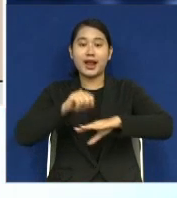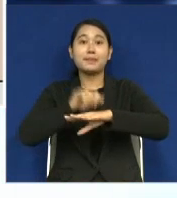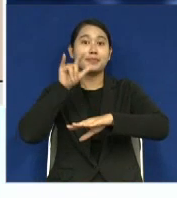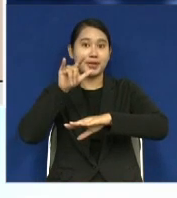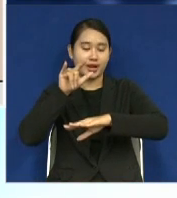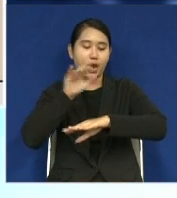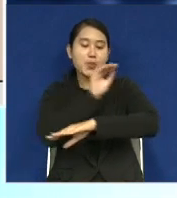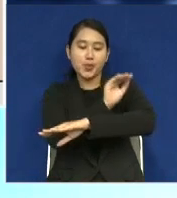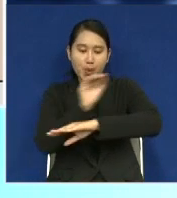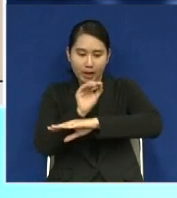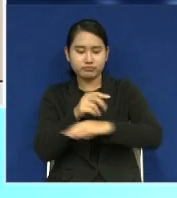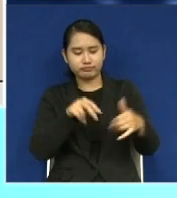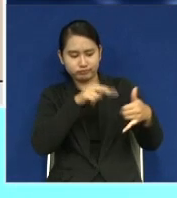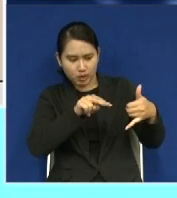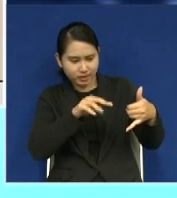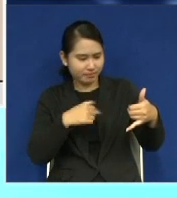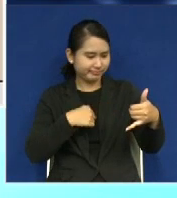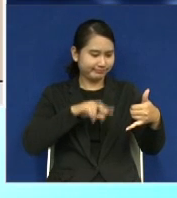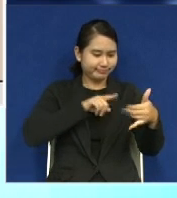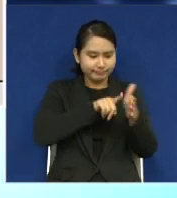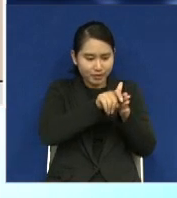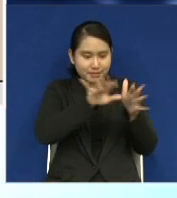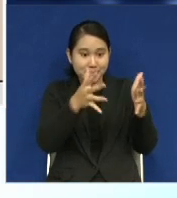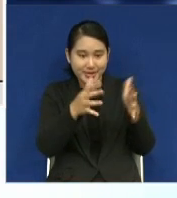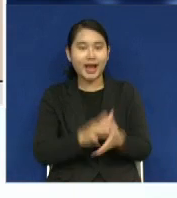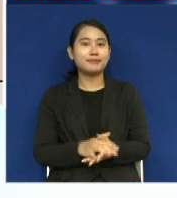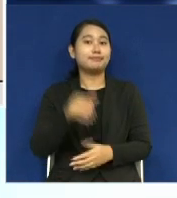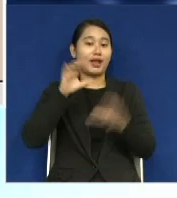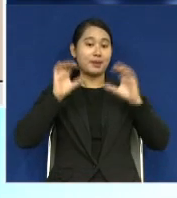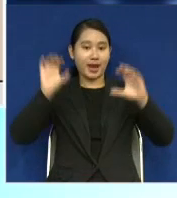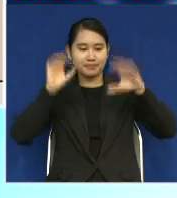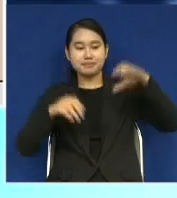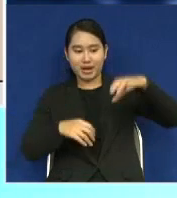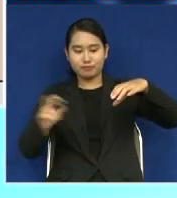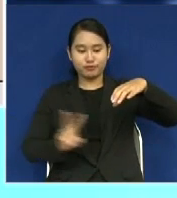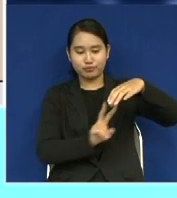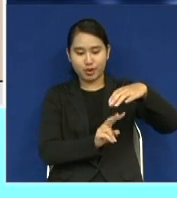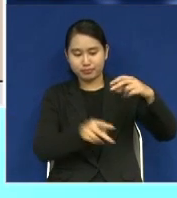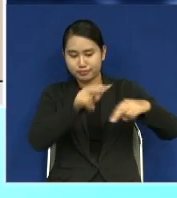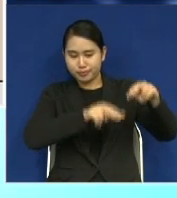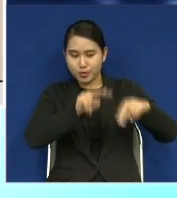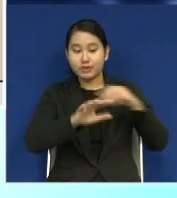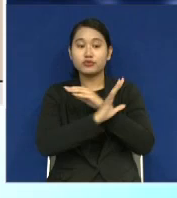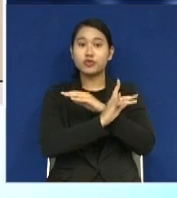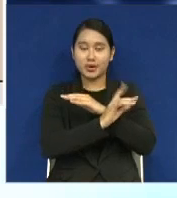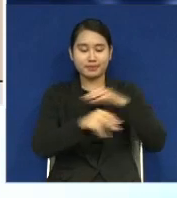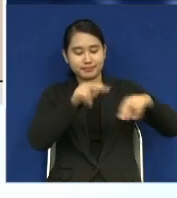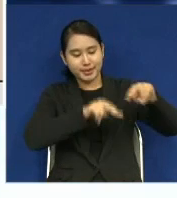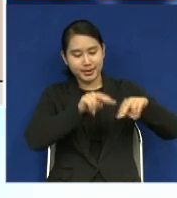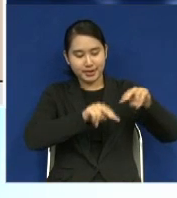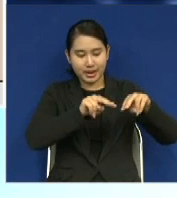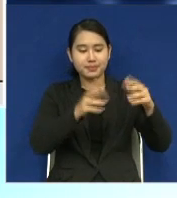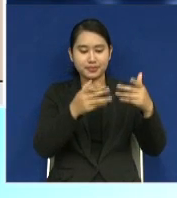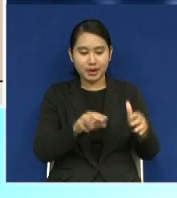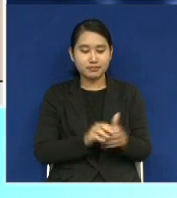ะนั้นไม่พบเชื้อนะคะจึงได้เข้าพักในสถานที่เฝ้าระวังที่รัฐจัดให้ในจังหวัดชลบุรีค่ะและ